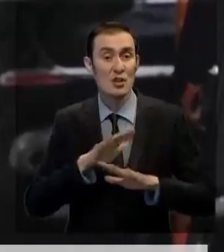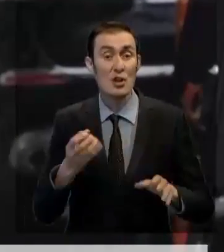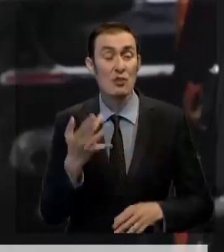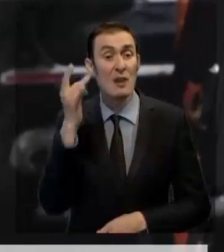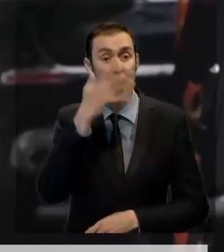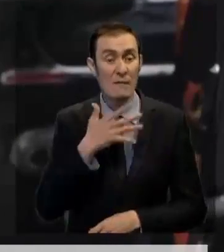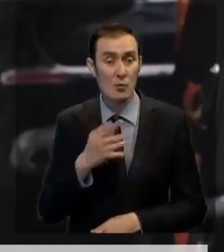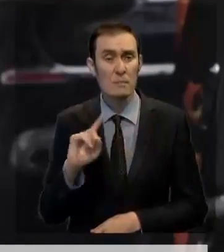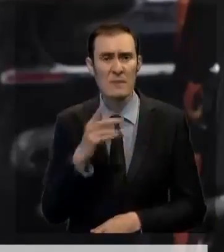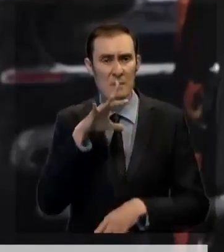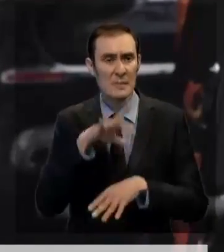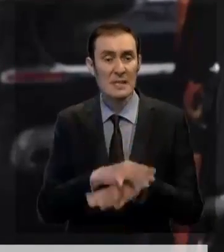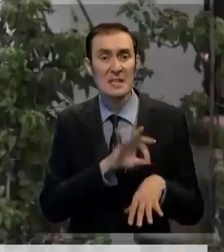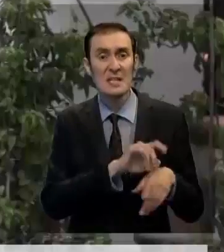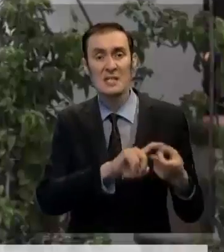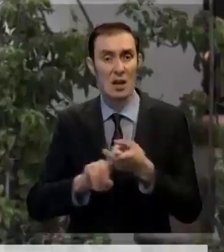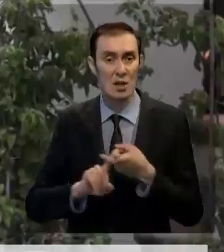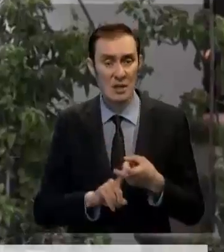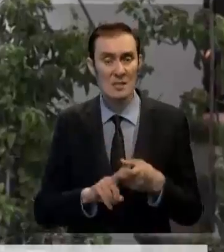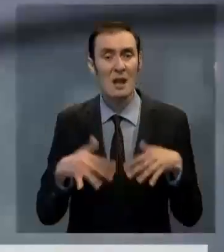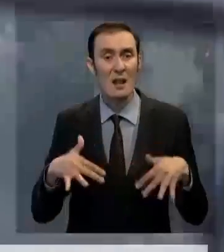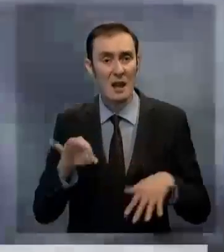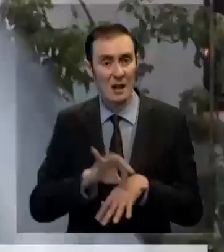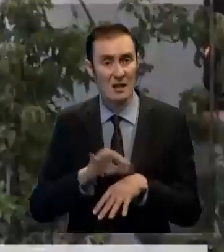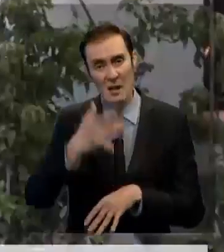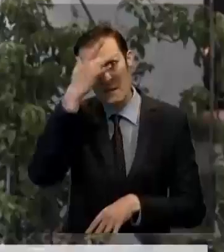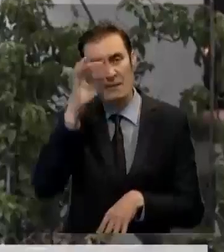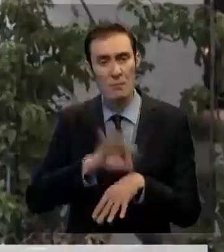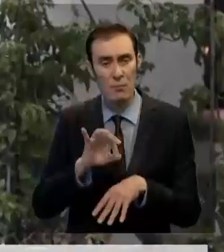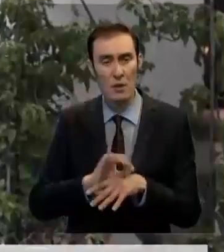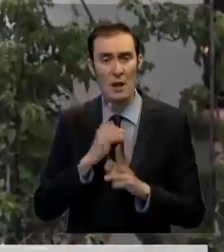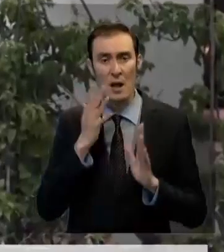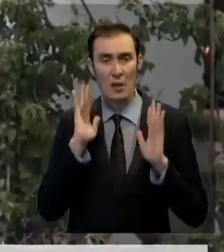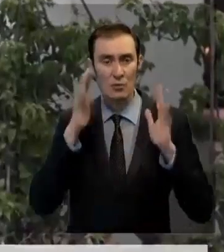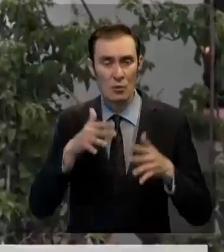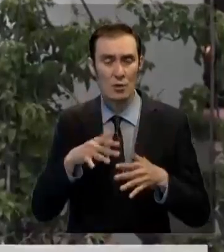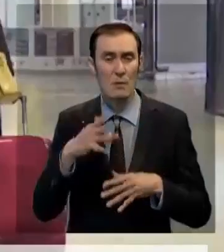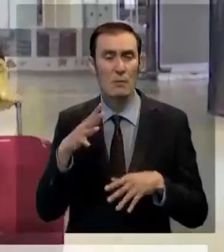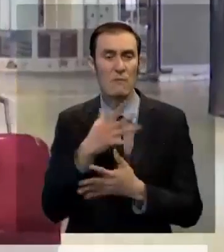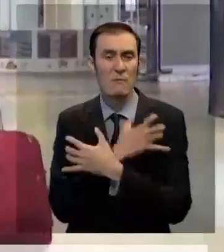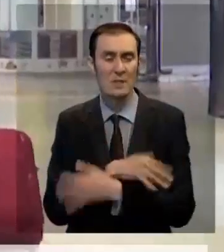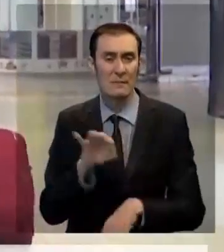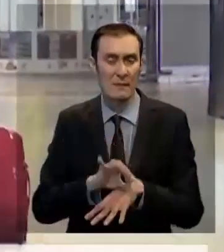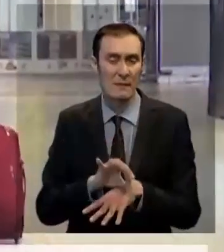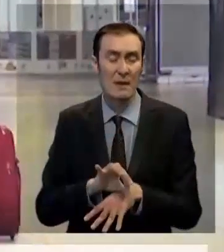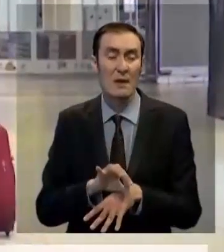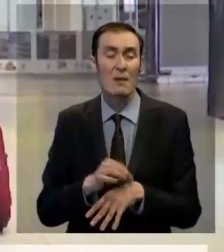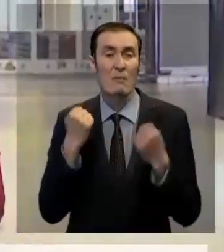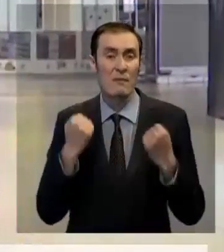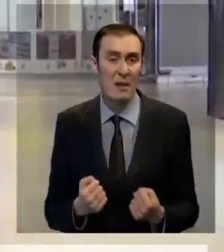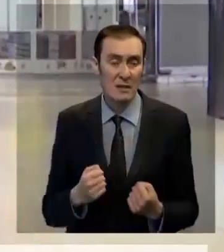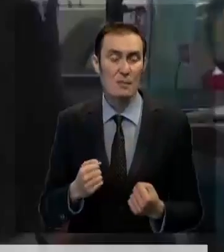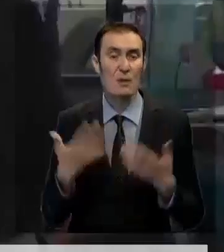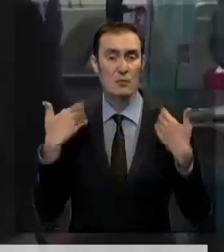Африку. Первые признаки заражения включают лихорадку, головные боли, отеки, боли в спине, мышцах и вялость. Далее по телу